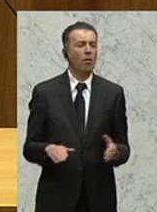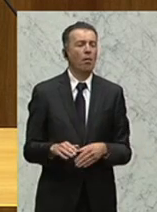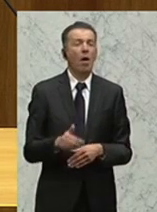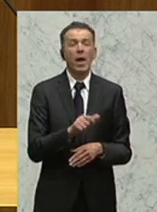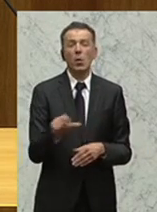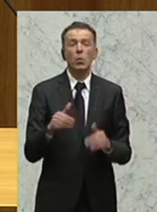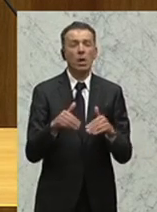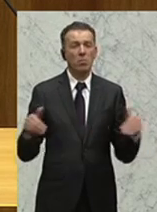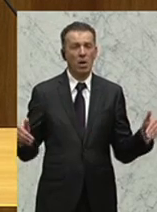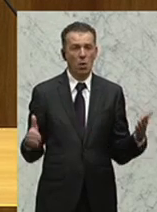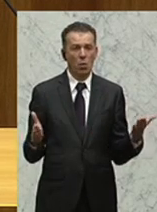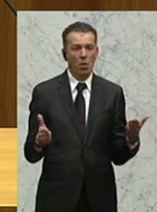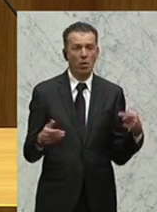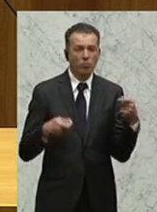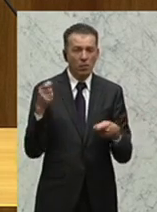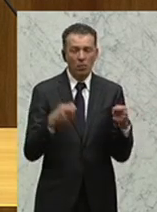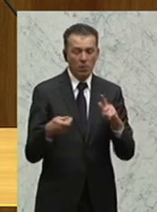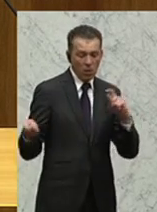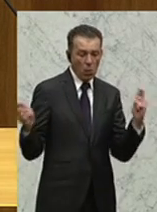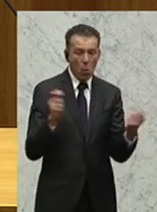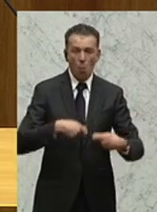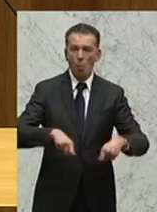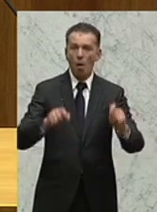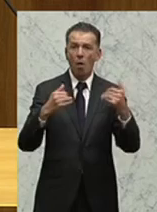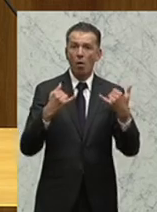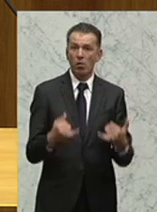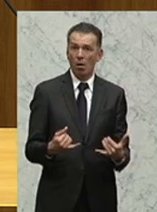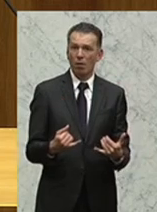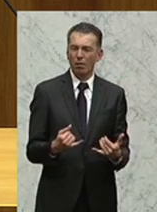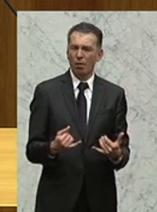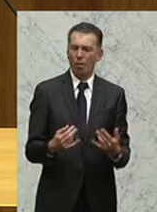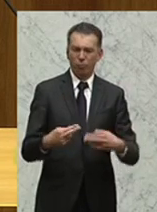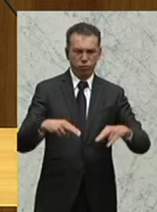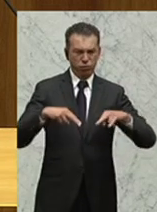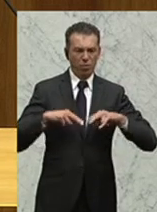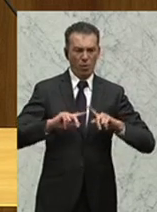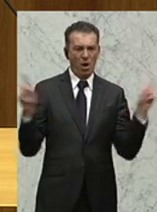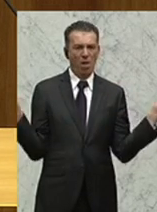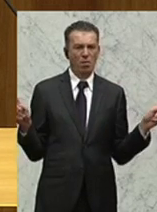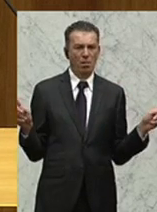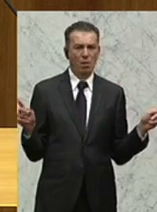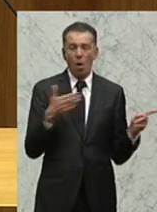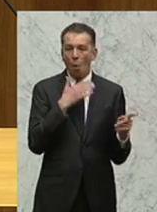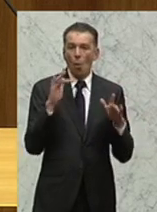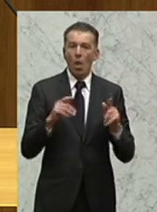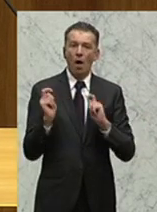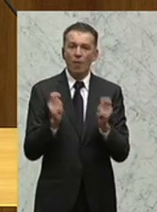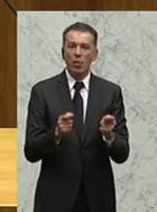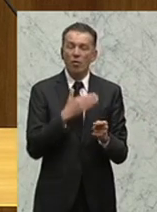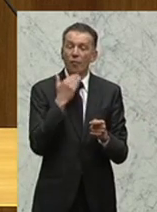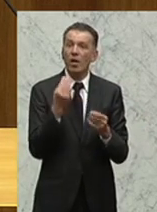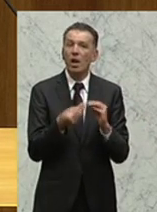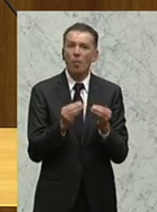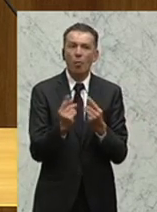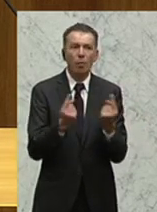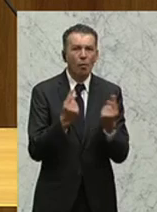100 Millionen in den Umbau investiert haben, jetzt alles wieder anders werden sollte. Es gibt keine Vorschläge für viele Probleme, die zu